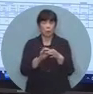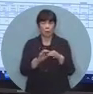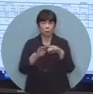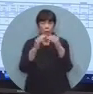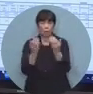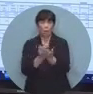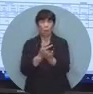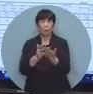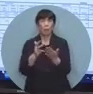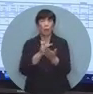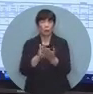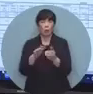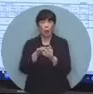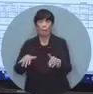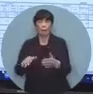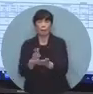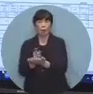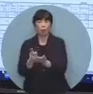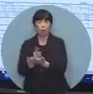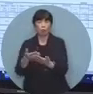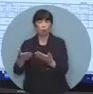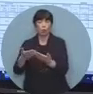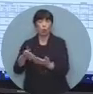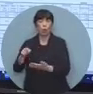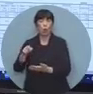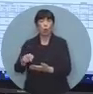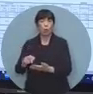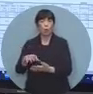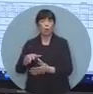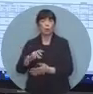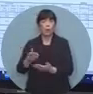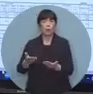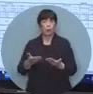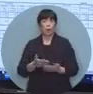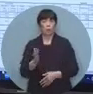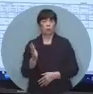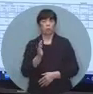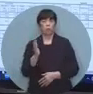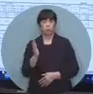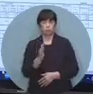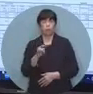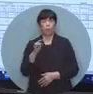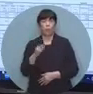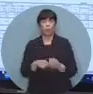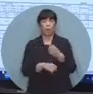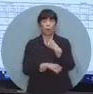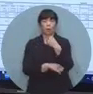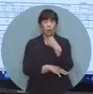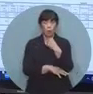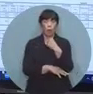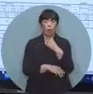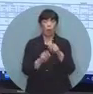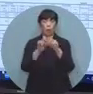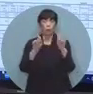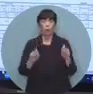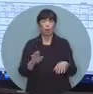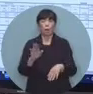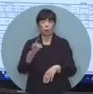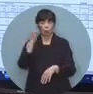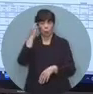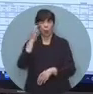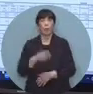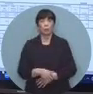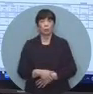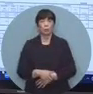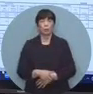時に氾濫図を出してきてですねまの最初からランズ出さなかったっていうところにまそもそもごさ私不常に問題があるんですけどもま